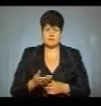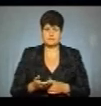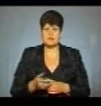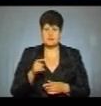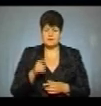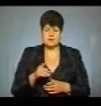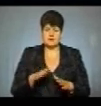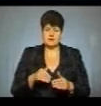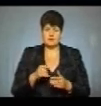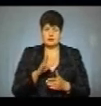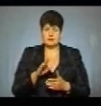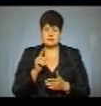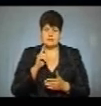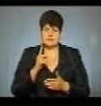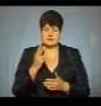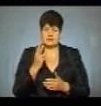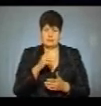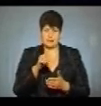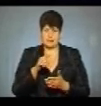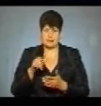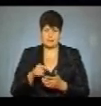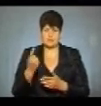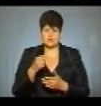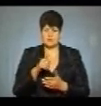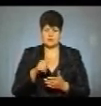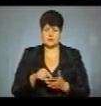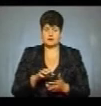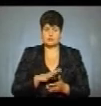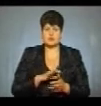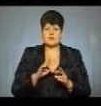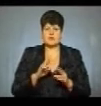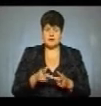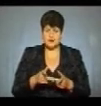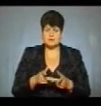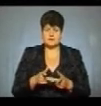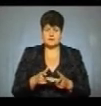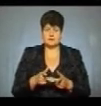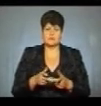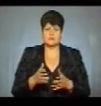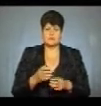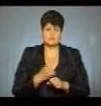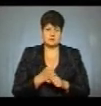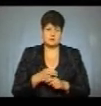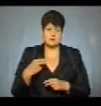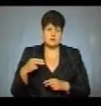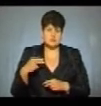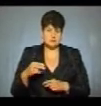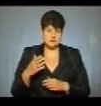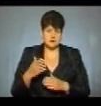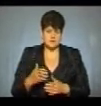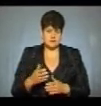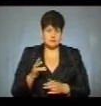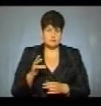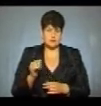Він поставив Володимиру Зеленському три запитання. Перше моє запитання було, як відреагує президент Володимир Зеленський як президент